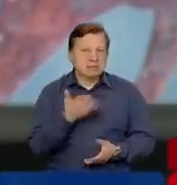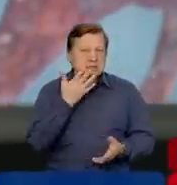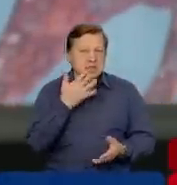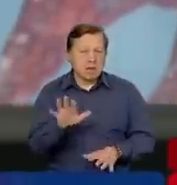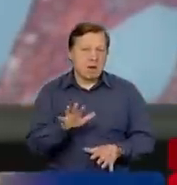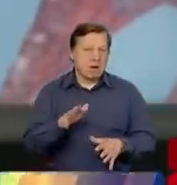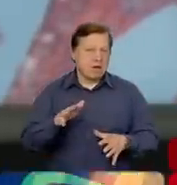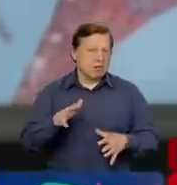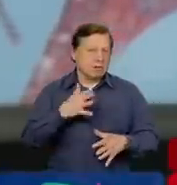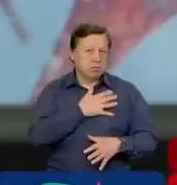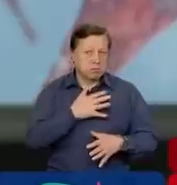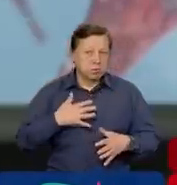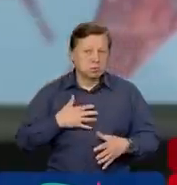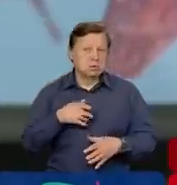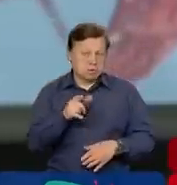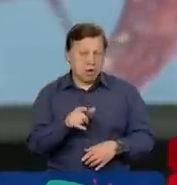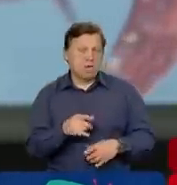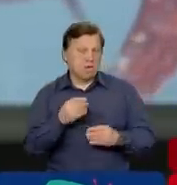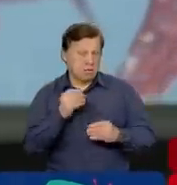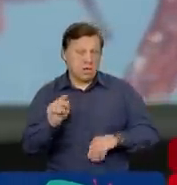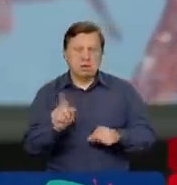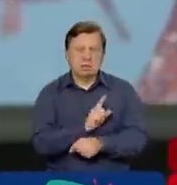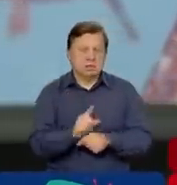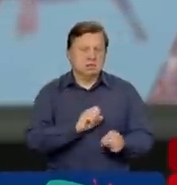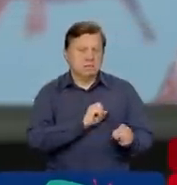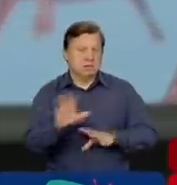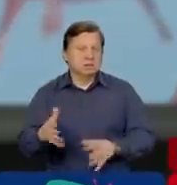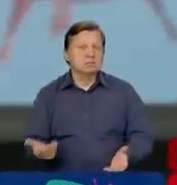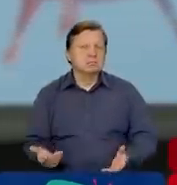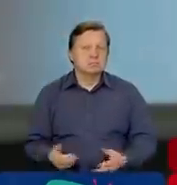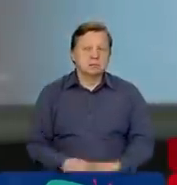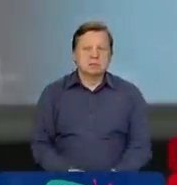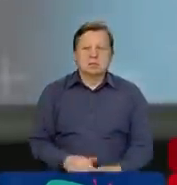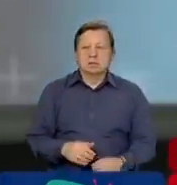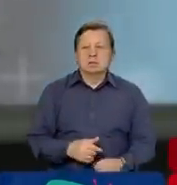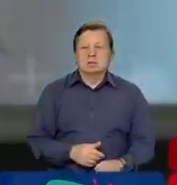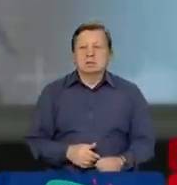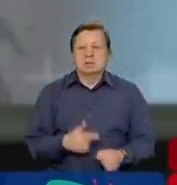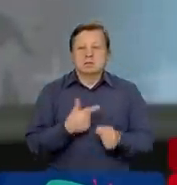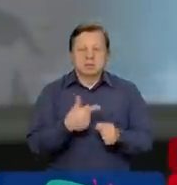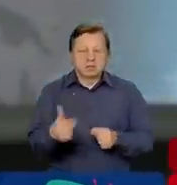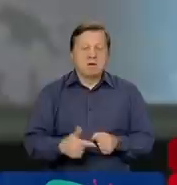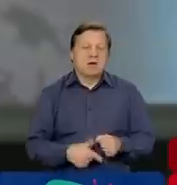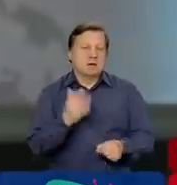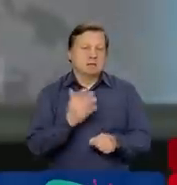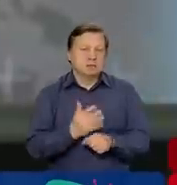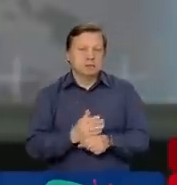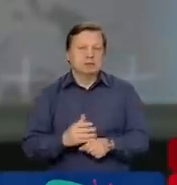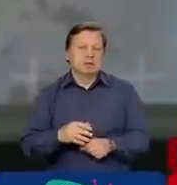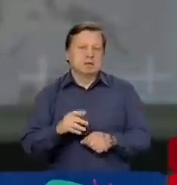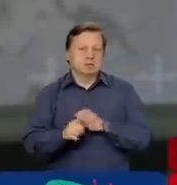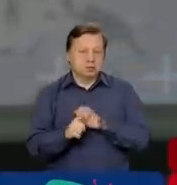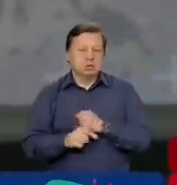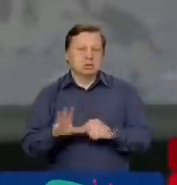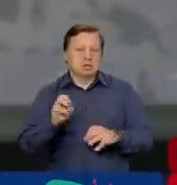dróg oddechowych i większa podatność na infekcje wirusowe. 22 50 70 410. Czekamy na